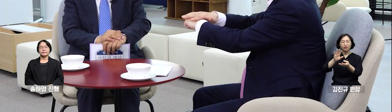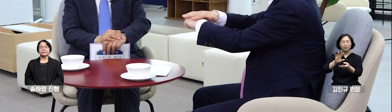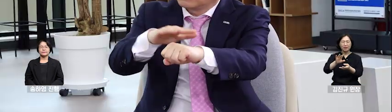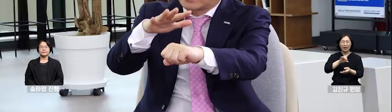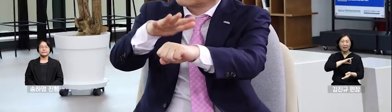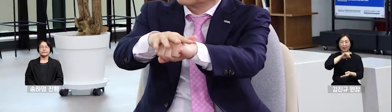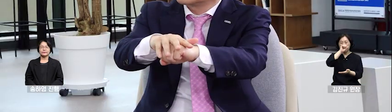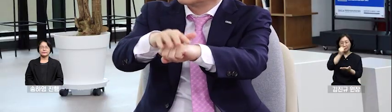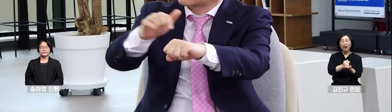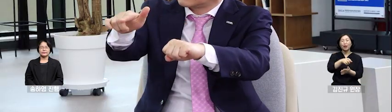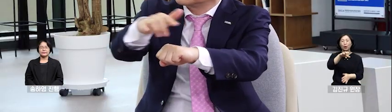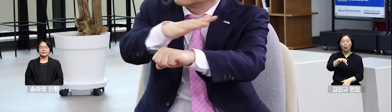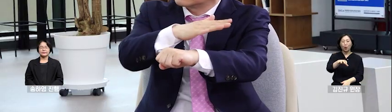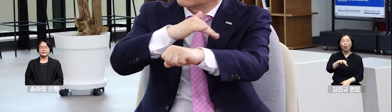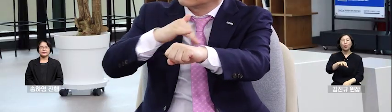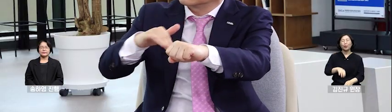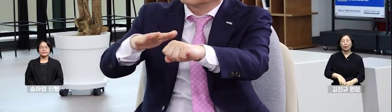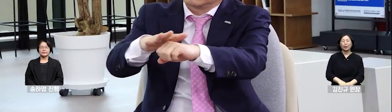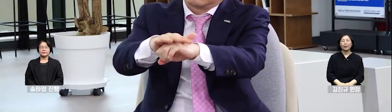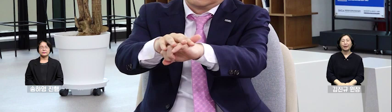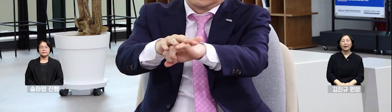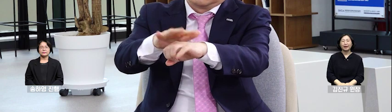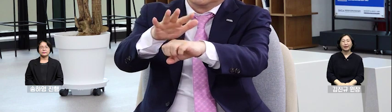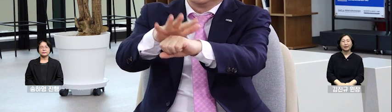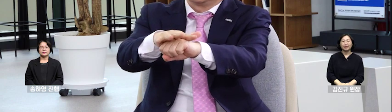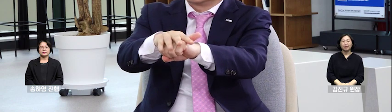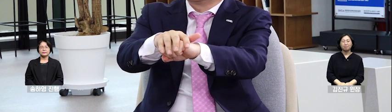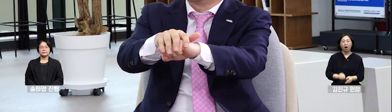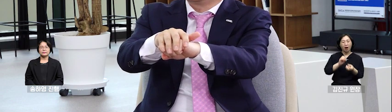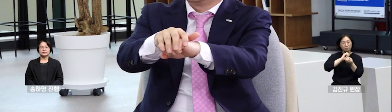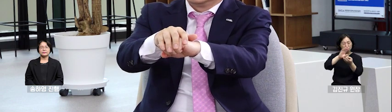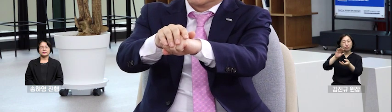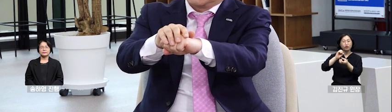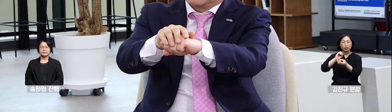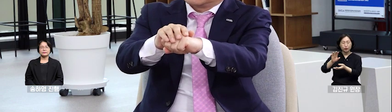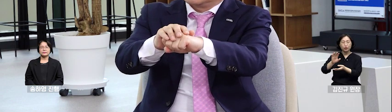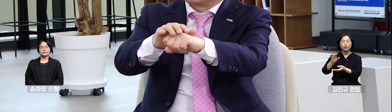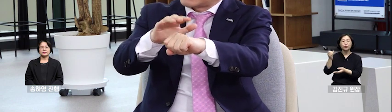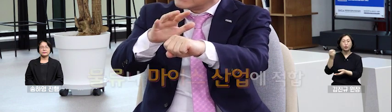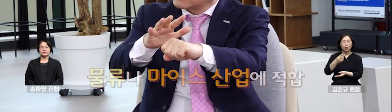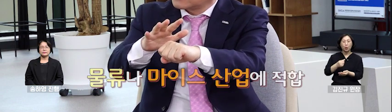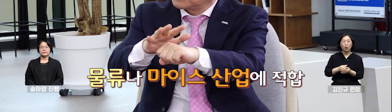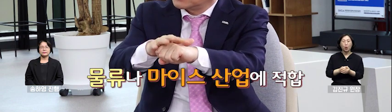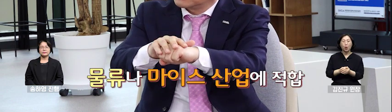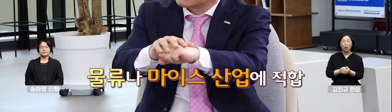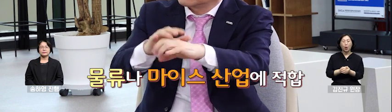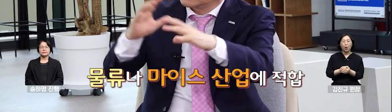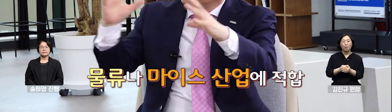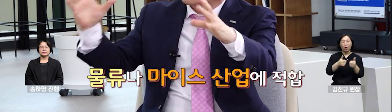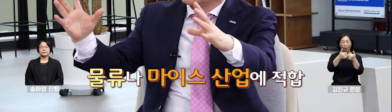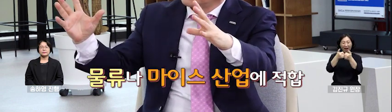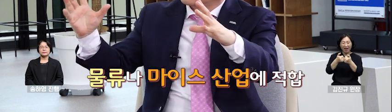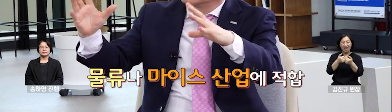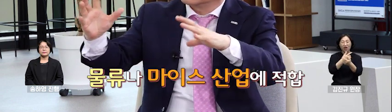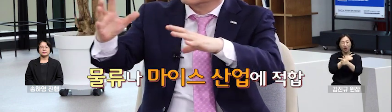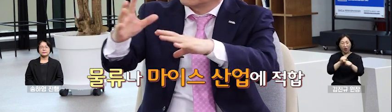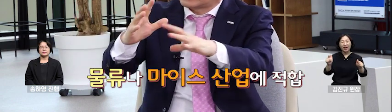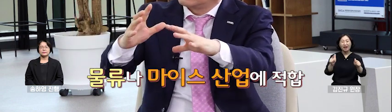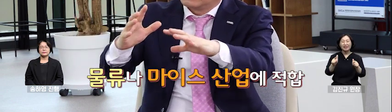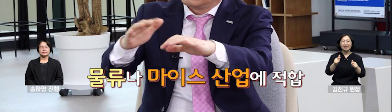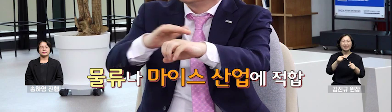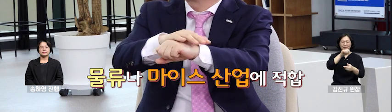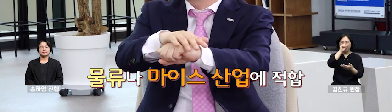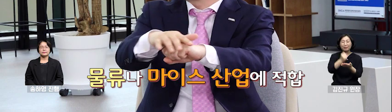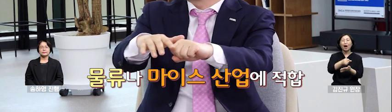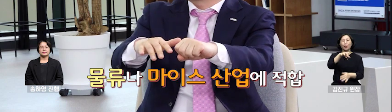거죠 대졸 거치면 다 갈 수 있다 물류 라든지 소위 말하는 이제 마이스 산업 이라고 하셨습니까 그 회의 라든지 뭐